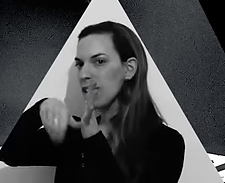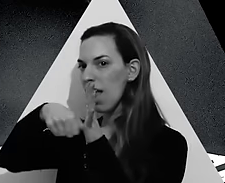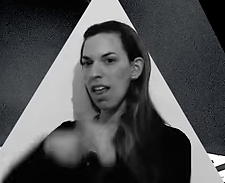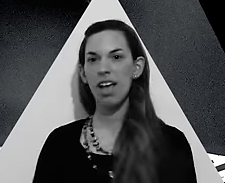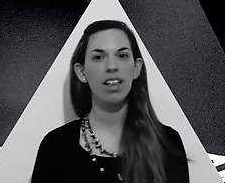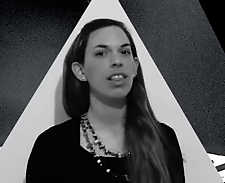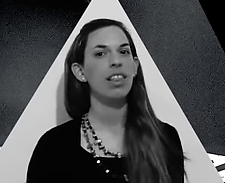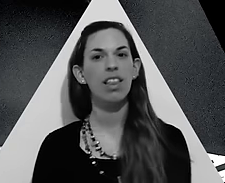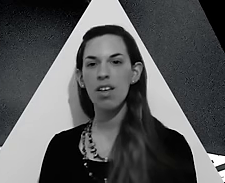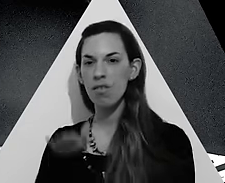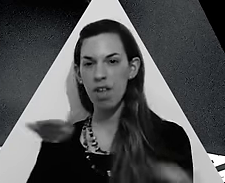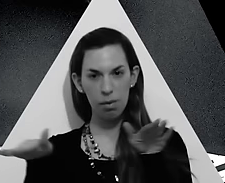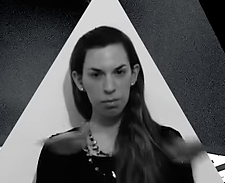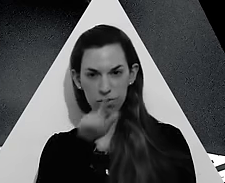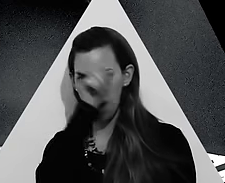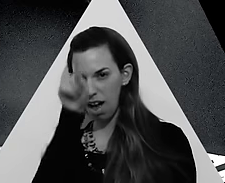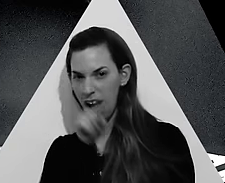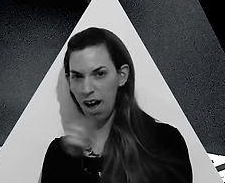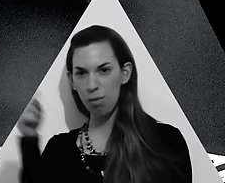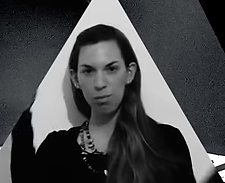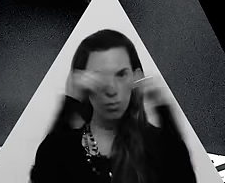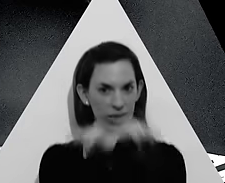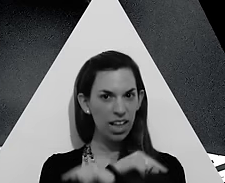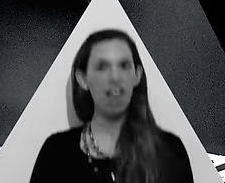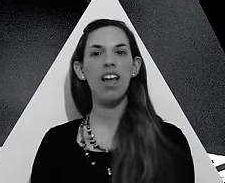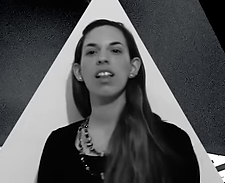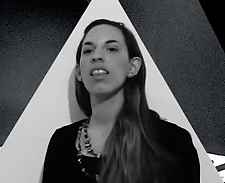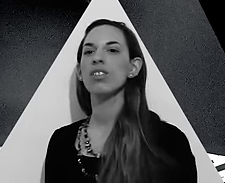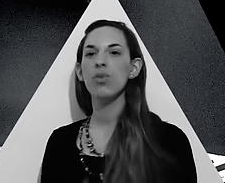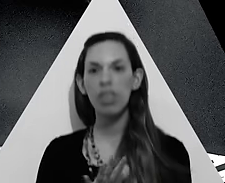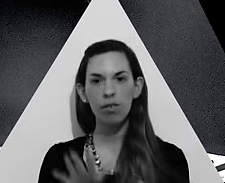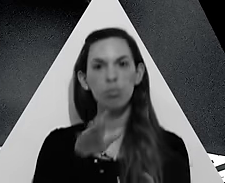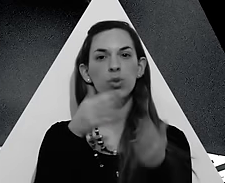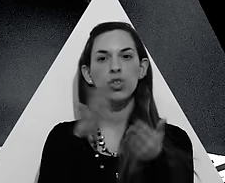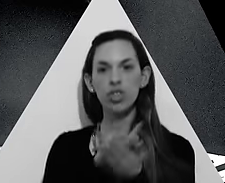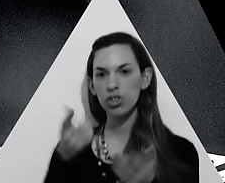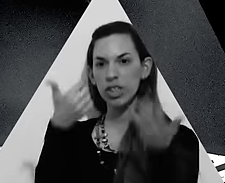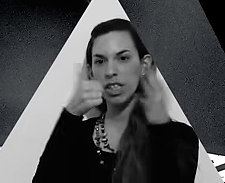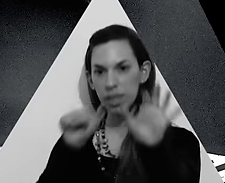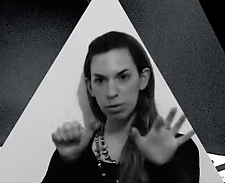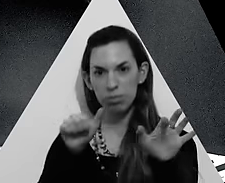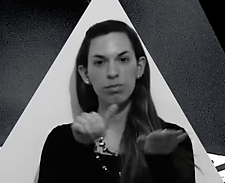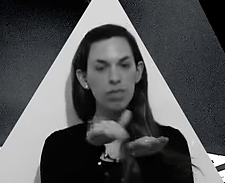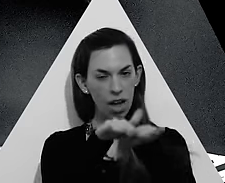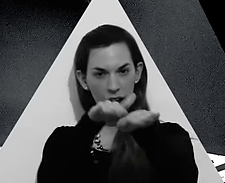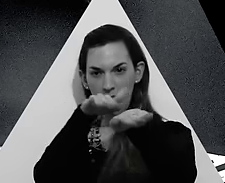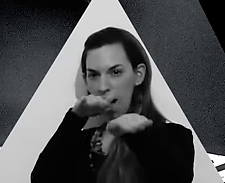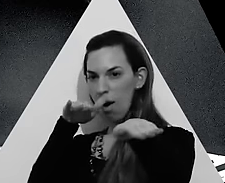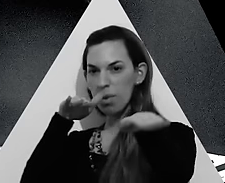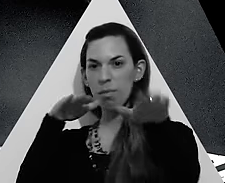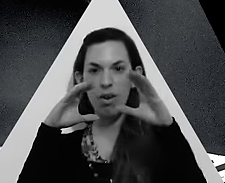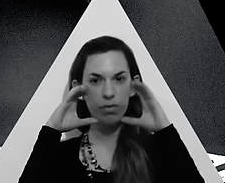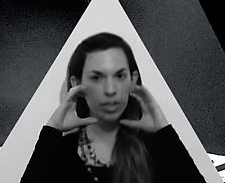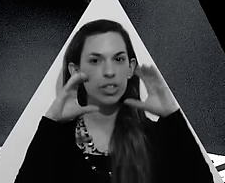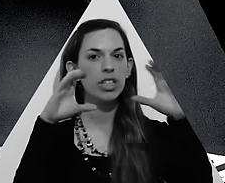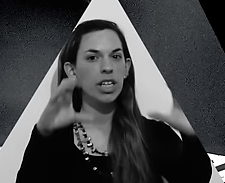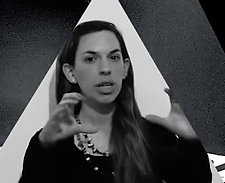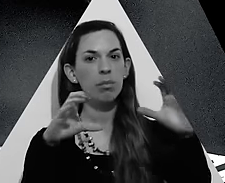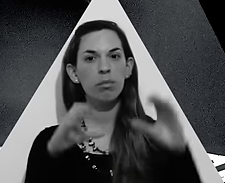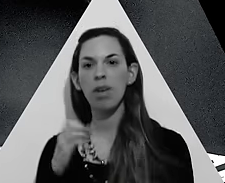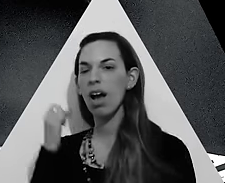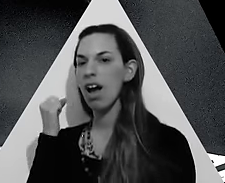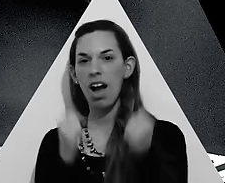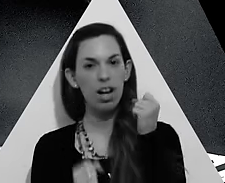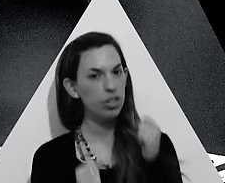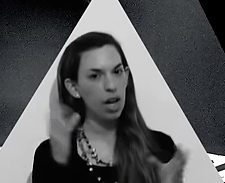המדינה גוזלת קשה והממשלה פוזלת שוטף פלוס 60 עומס